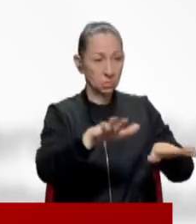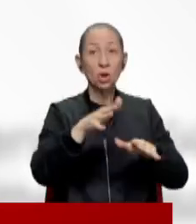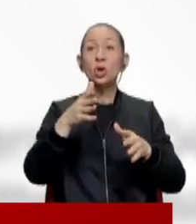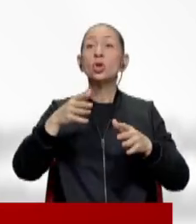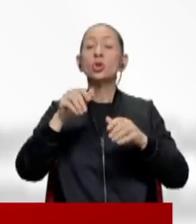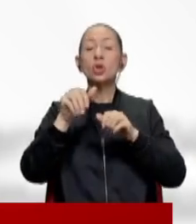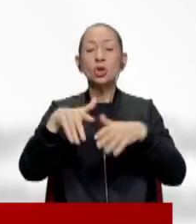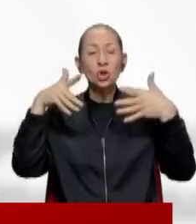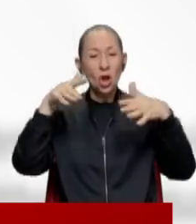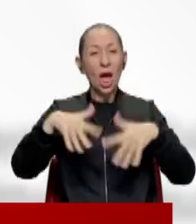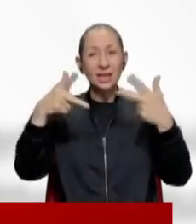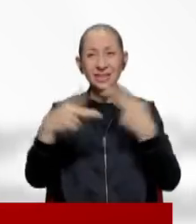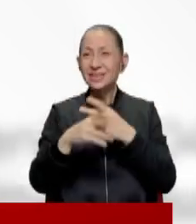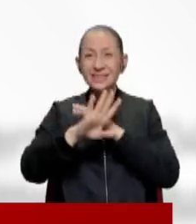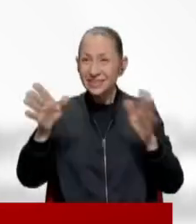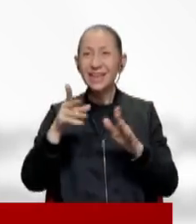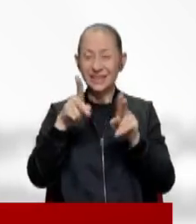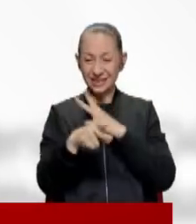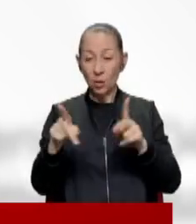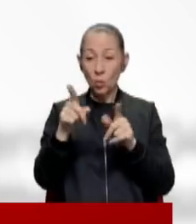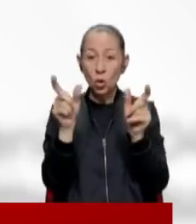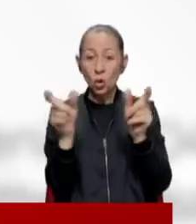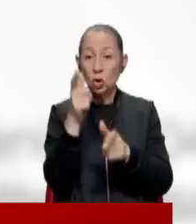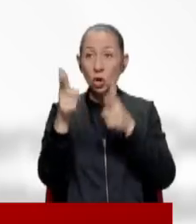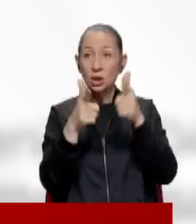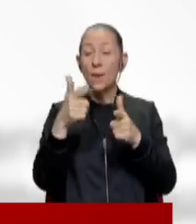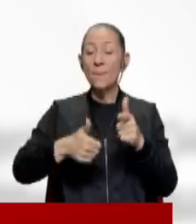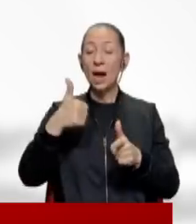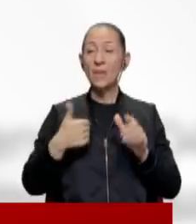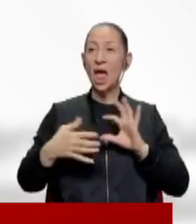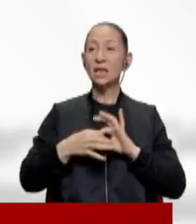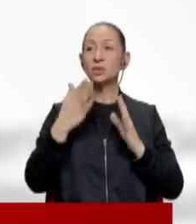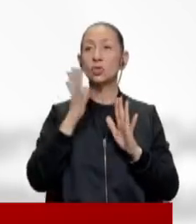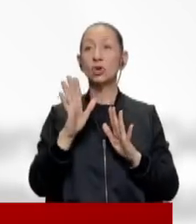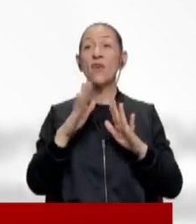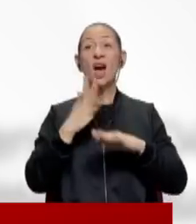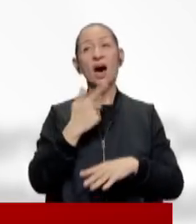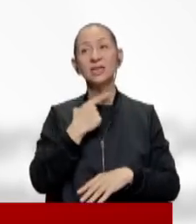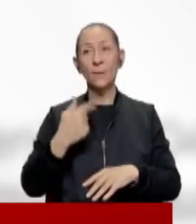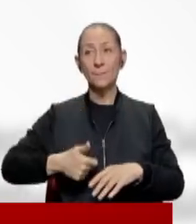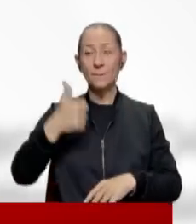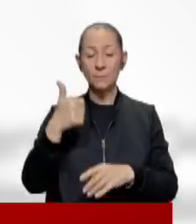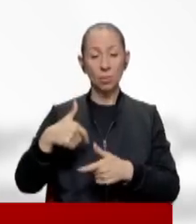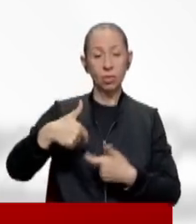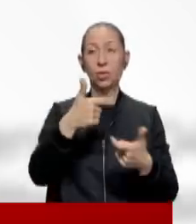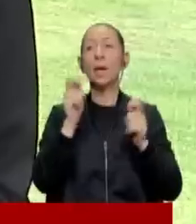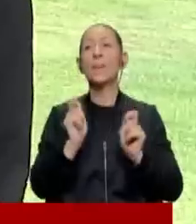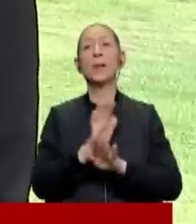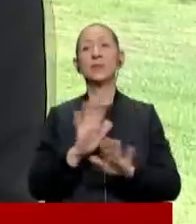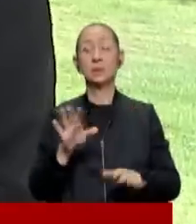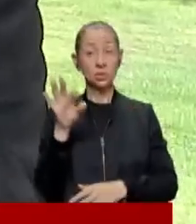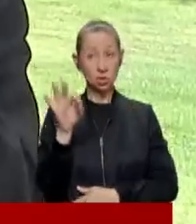tören sonrası servis edilen zamana duyarlı görüntülerin bakanlığımızla hiçbir ilgisi yoktur ve asla bakanlığımıza mal edilemez